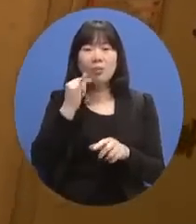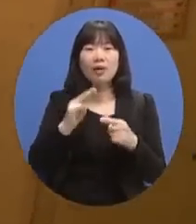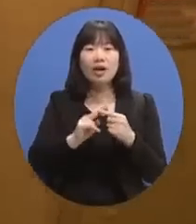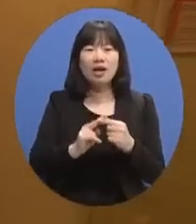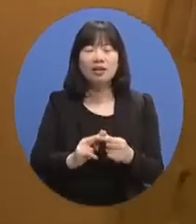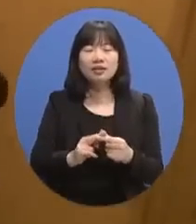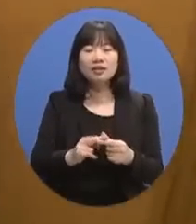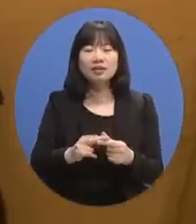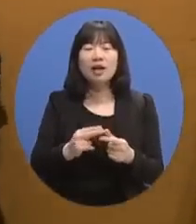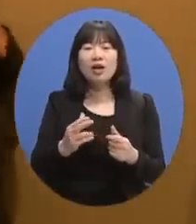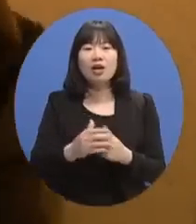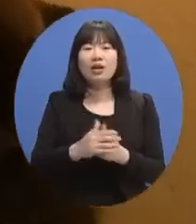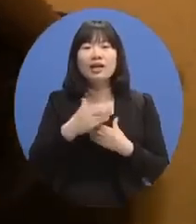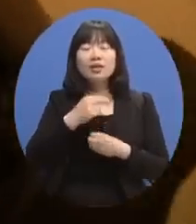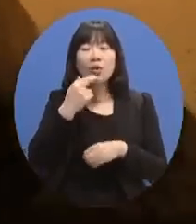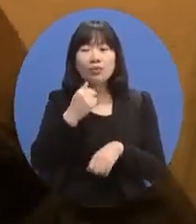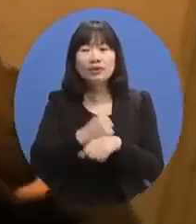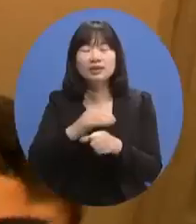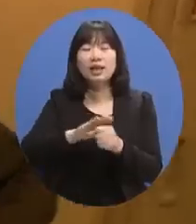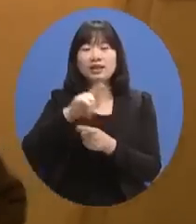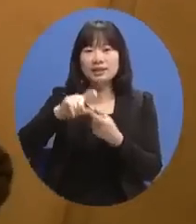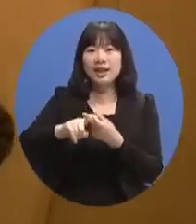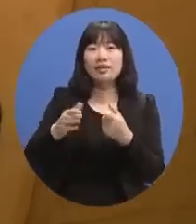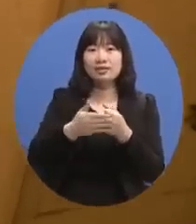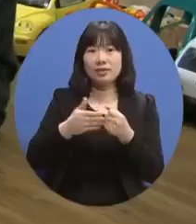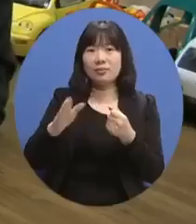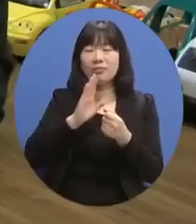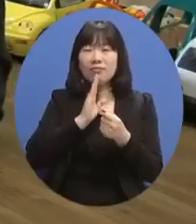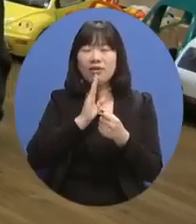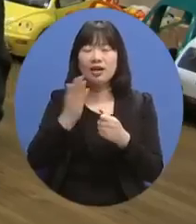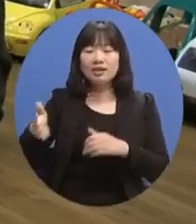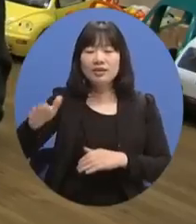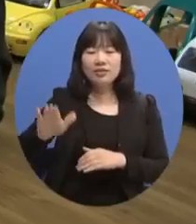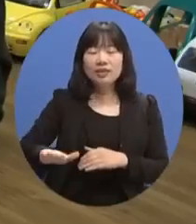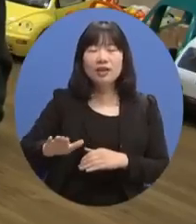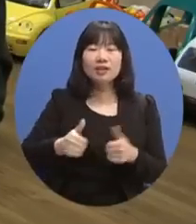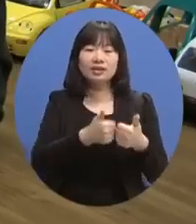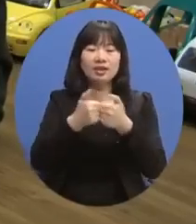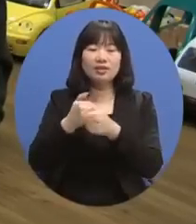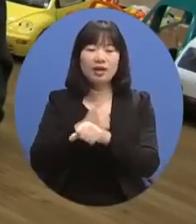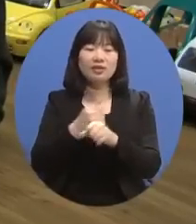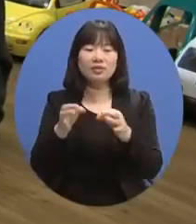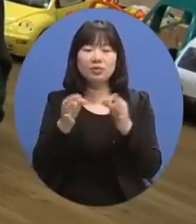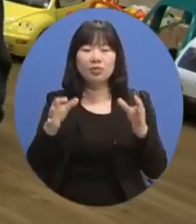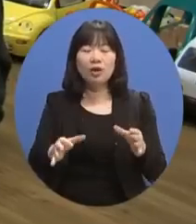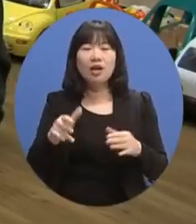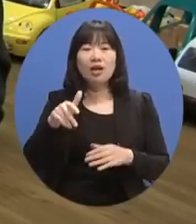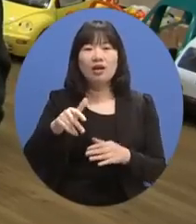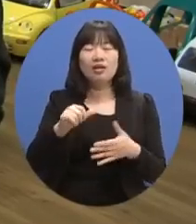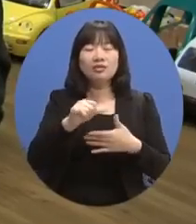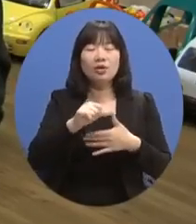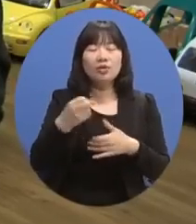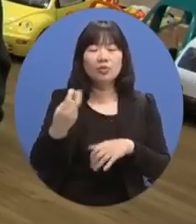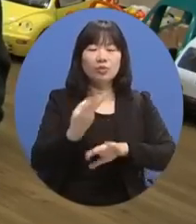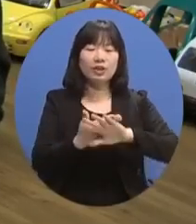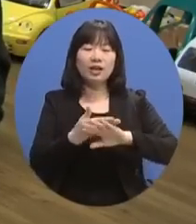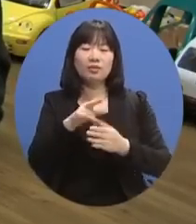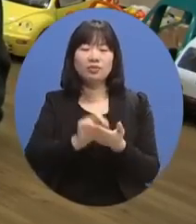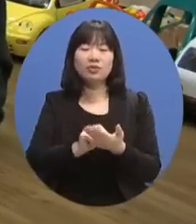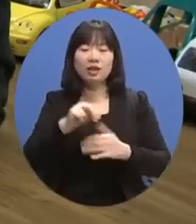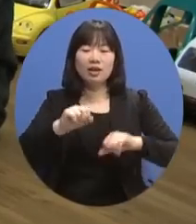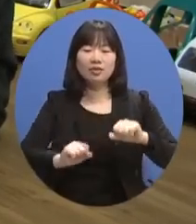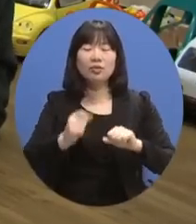바로 엄마와의 불안정한 애착 때문이었습니다. 그런데 상담을 하는 동안 경준이의 또 다른